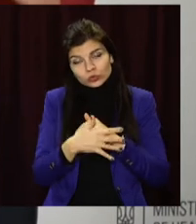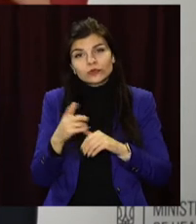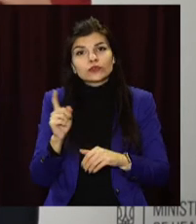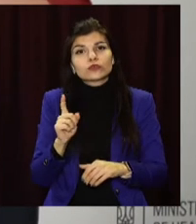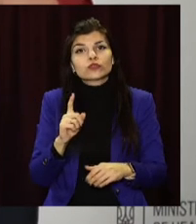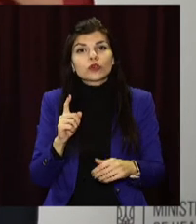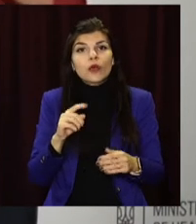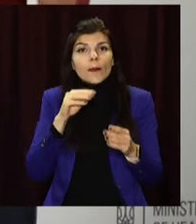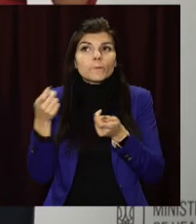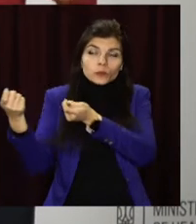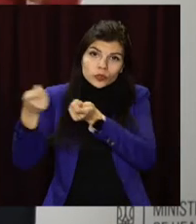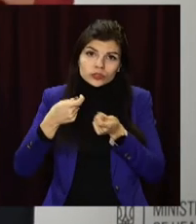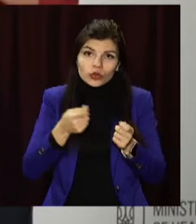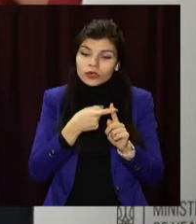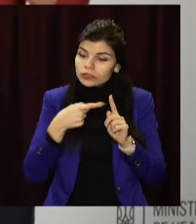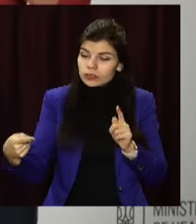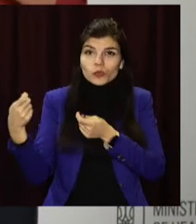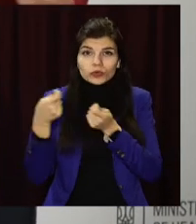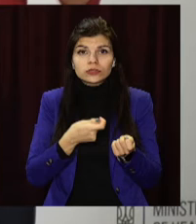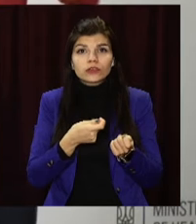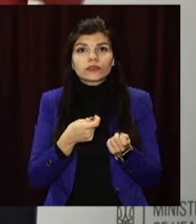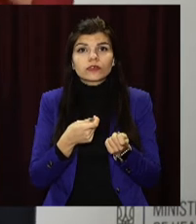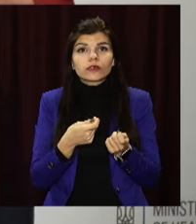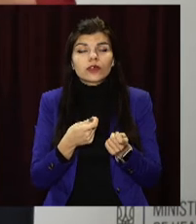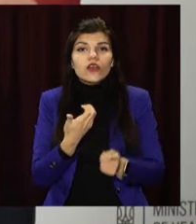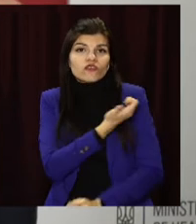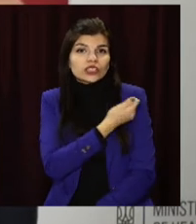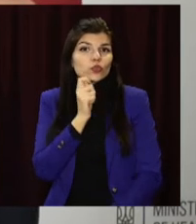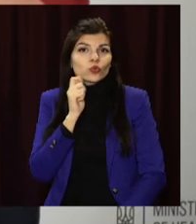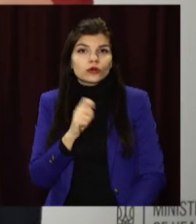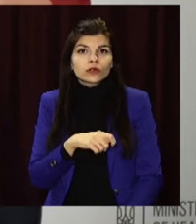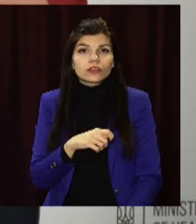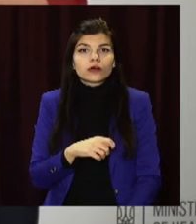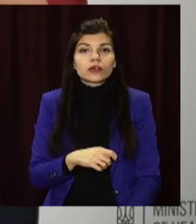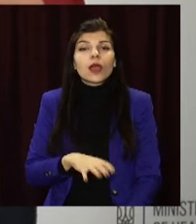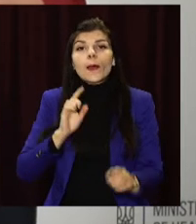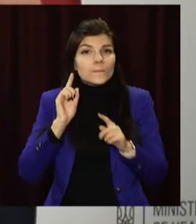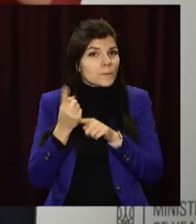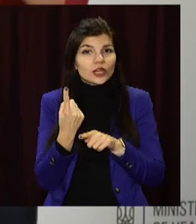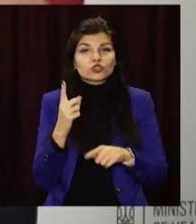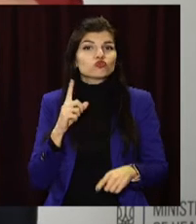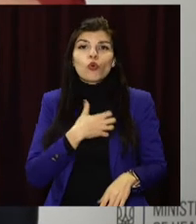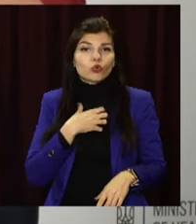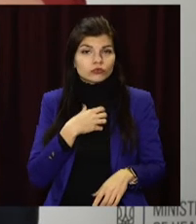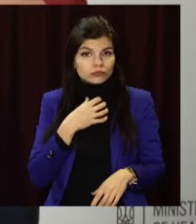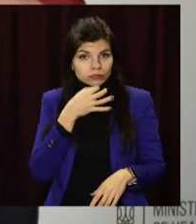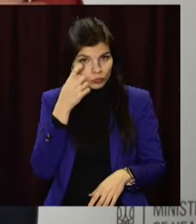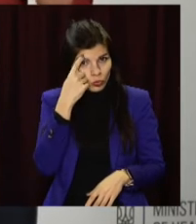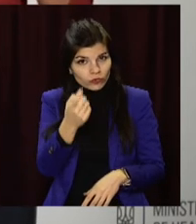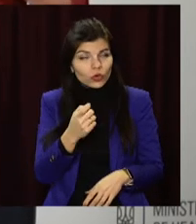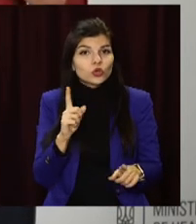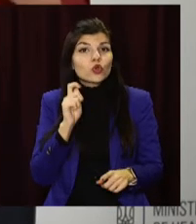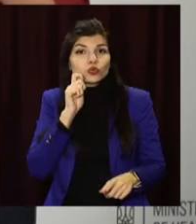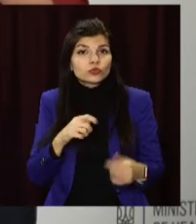щодо поставки і термінів поставки вакцин в Україну. Перш за все, хочу повідомити, що сьогодні